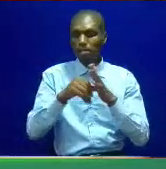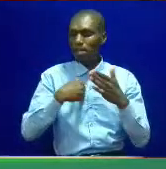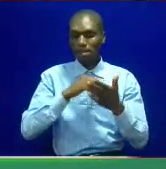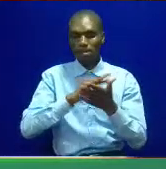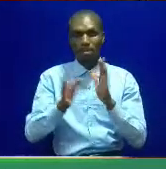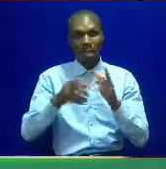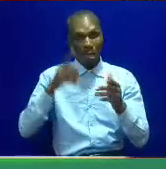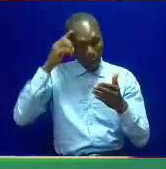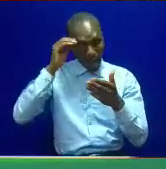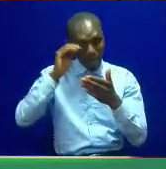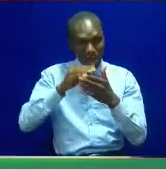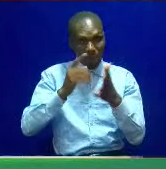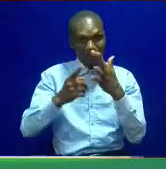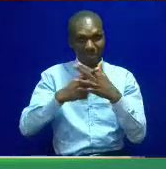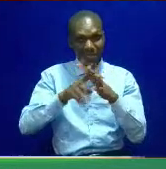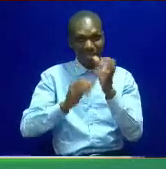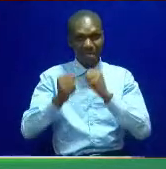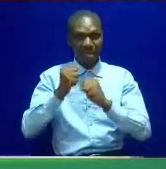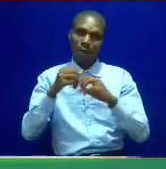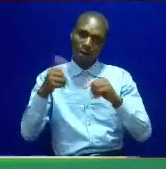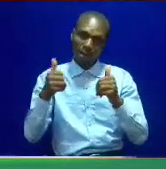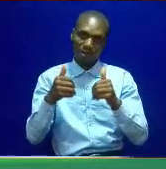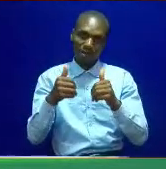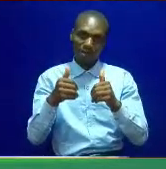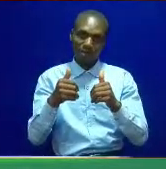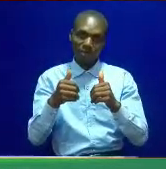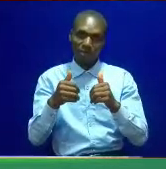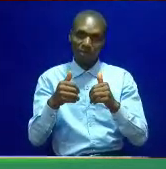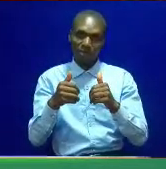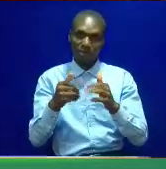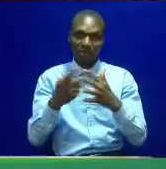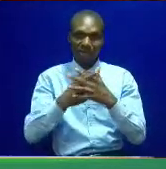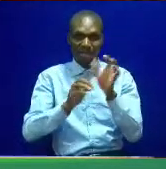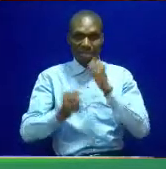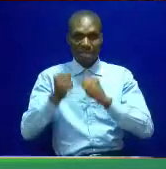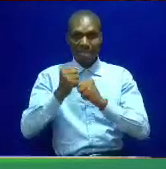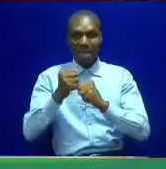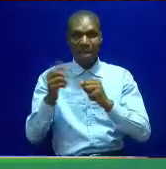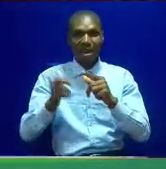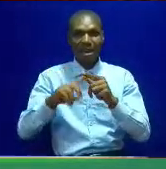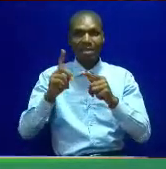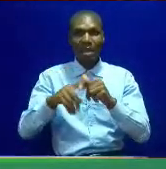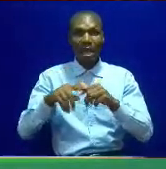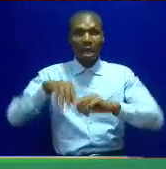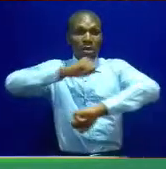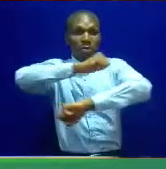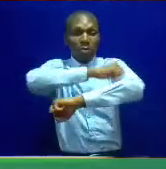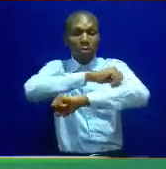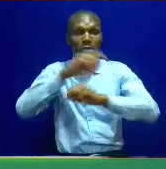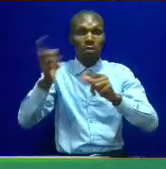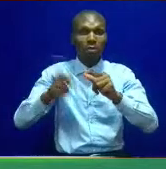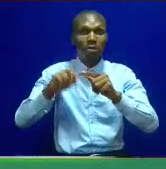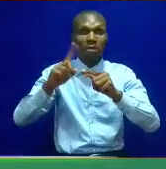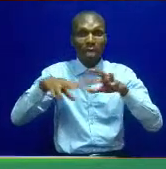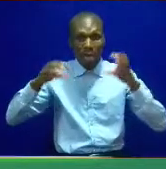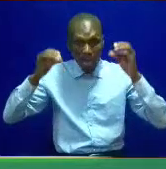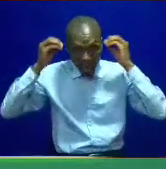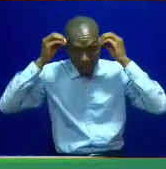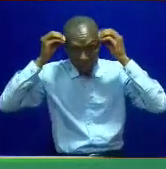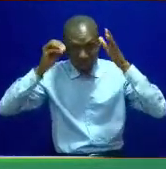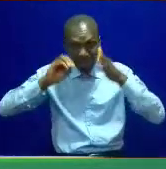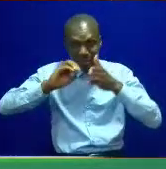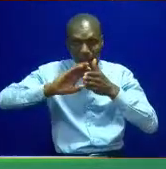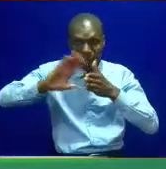matumaini ngango ngo chaka toru mwaka biya ngo chitorgo chako mwako ndeto chake chiskuru abaroke ngo chikwenda barasi skuru na